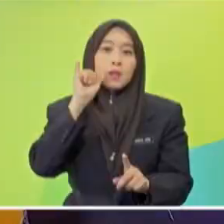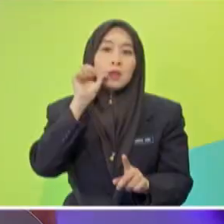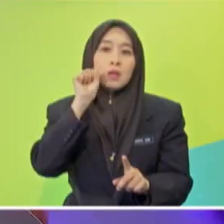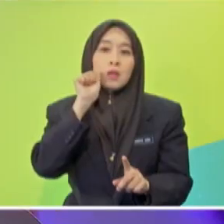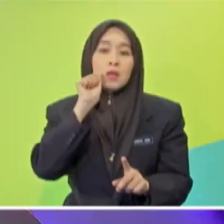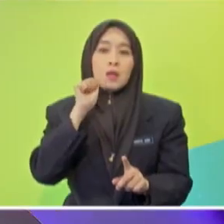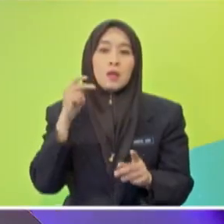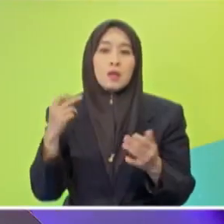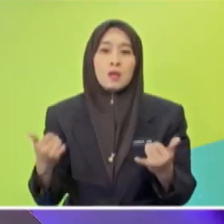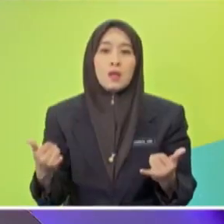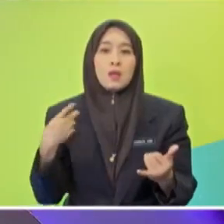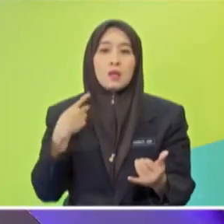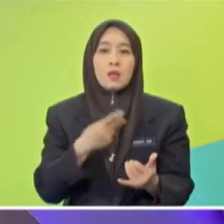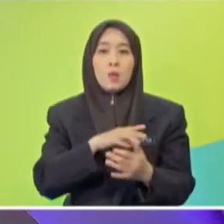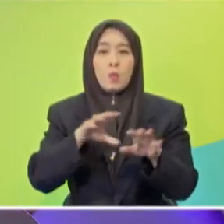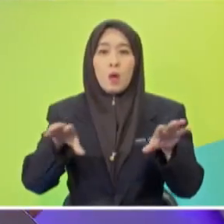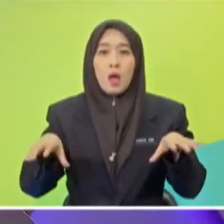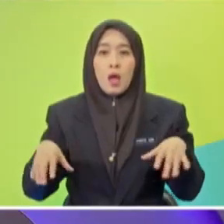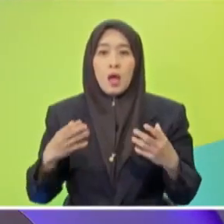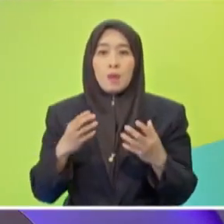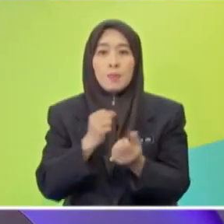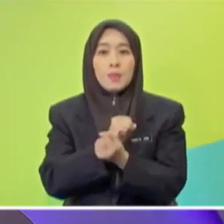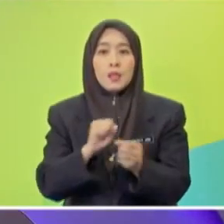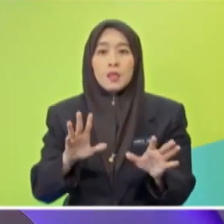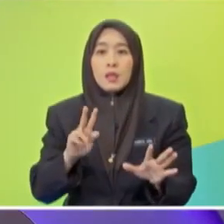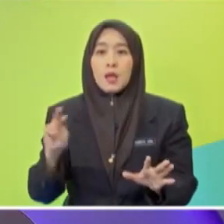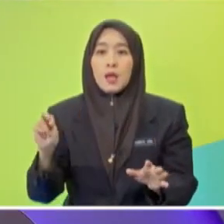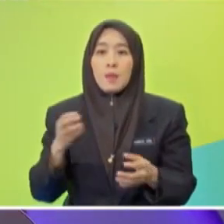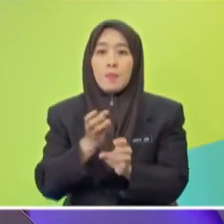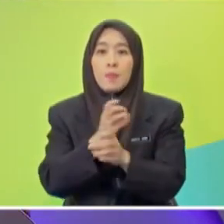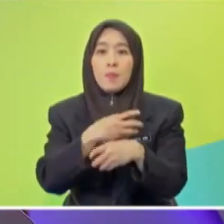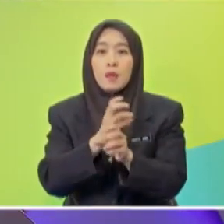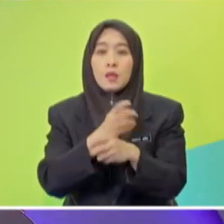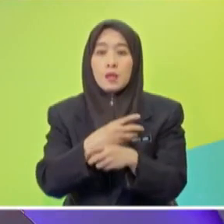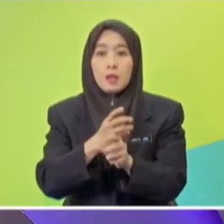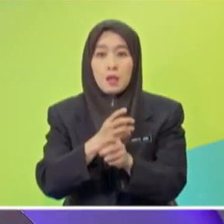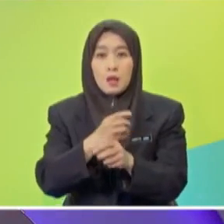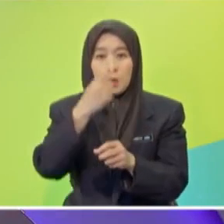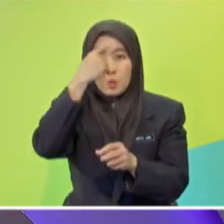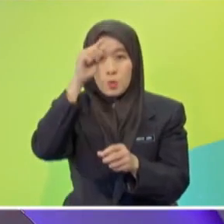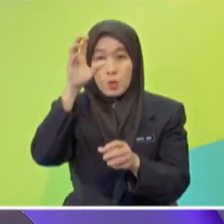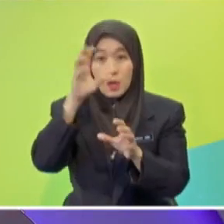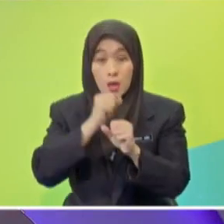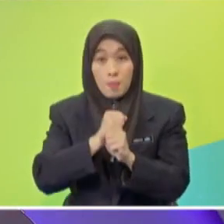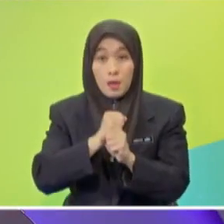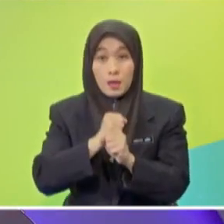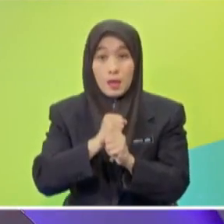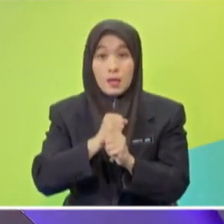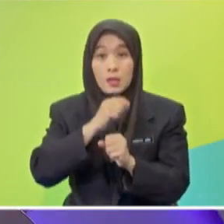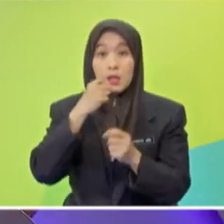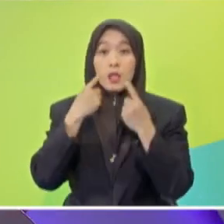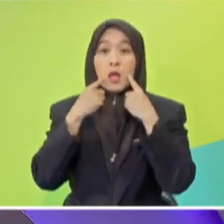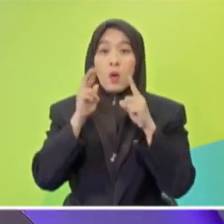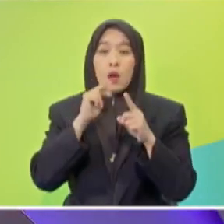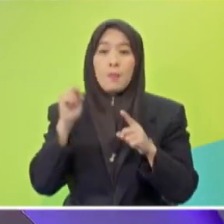buat penyelesaian masalah jadi untuk dapatkan seorang penyelesaian masalah